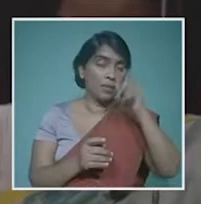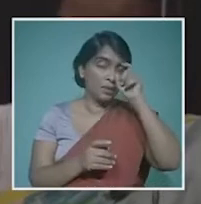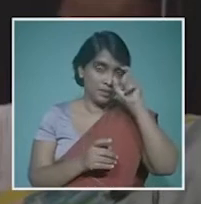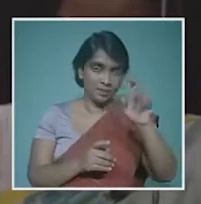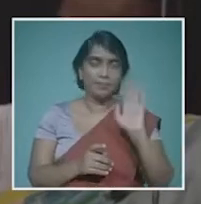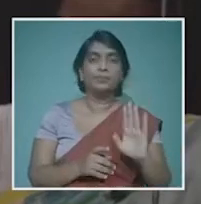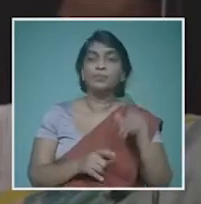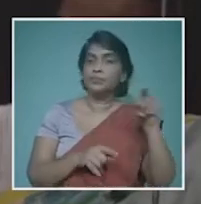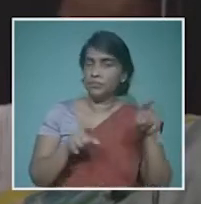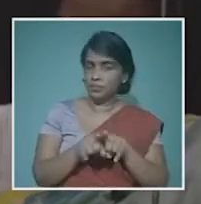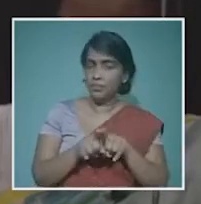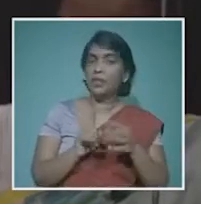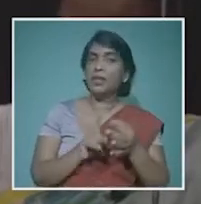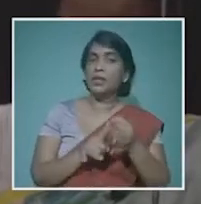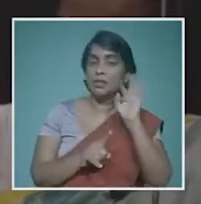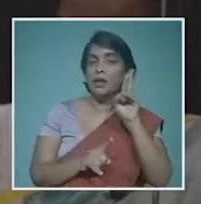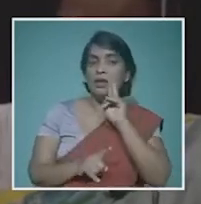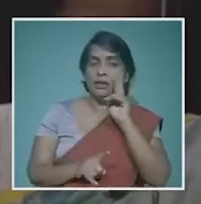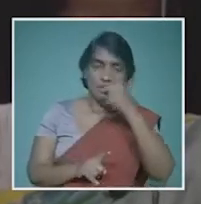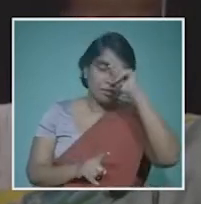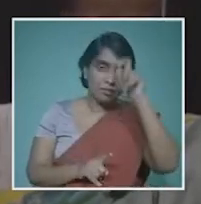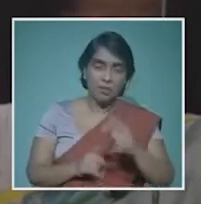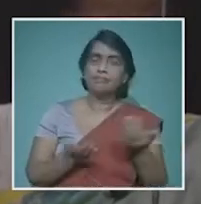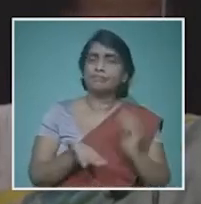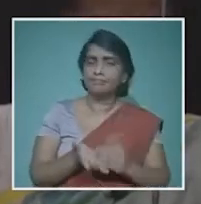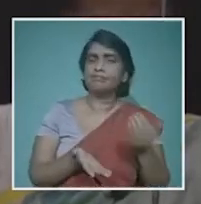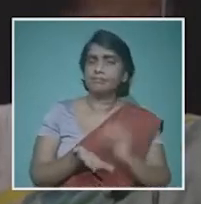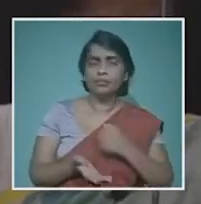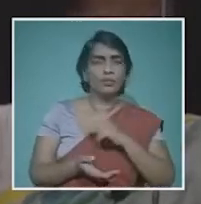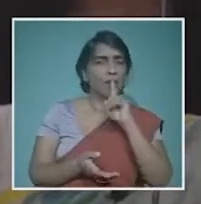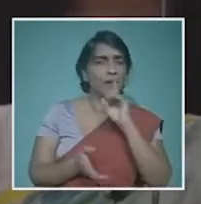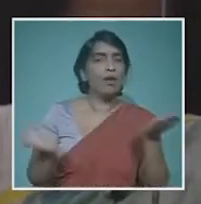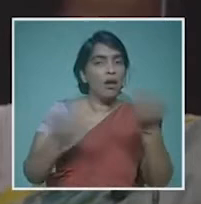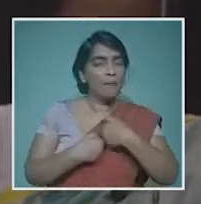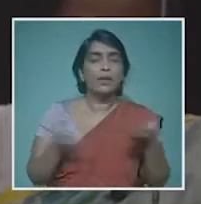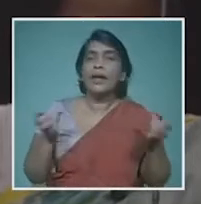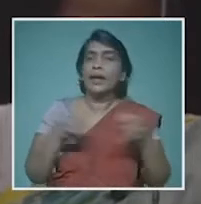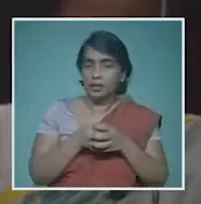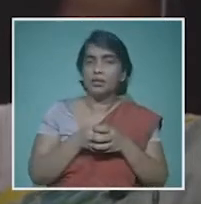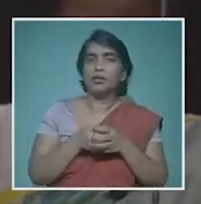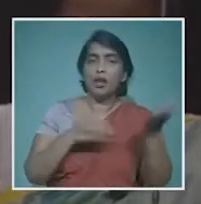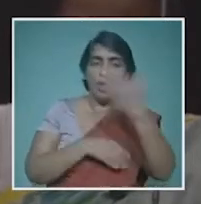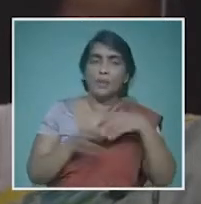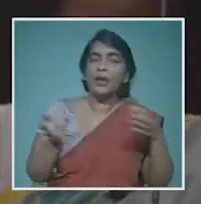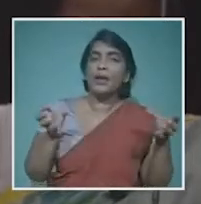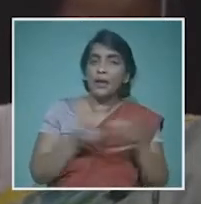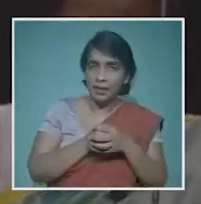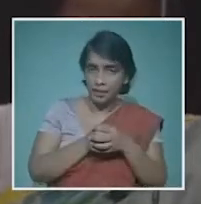තිබෙනවා. ඒ නිසා තමයි ජනාධිපති රනිල් වික්‍රමසිංහ මහත්තයා දිගින් දිගටම කියන්නේ අපි ඔක්කොම එකතු වෙමු. අපි ඔක්කොම එකතු